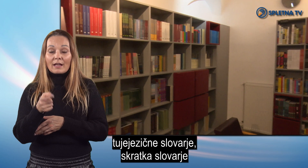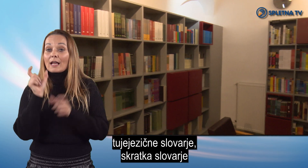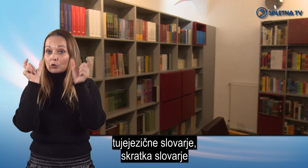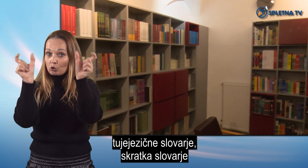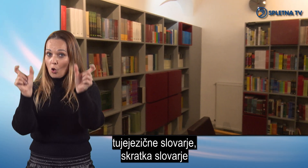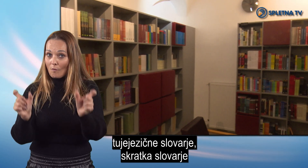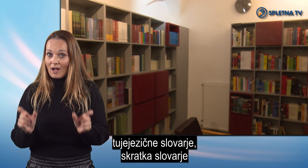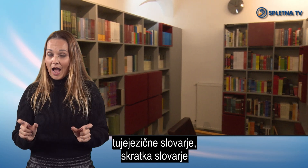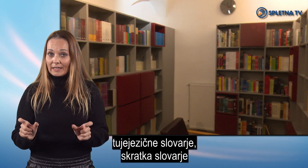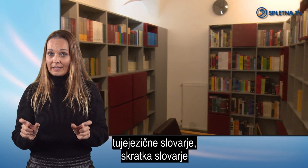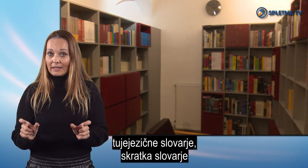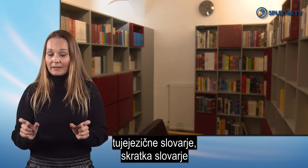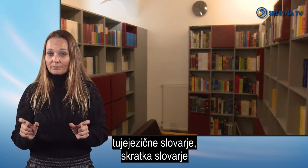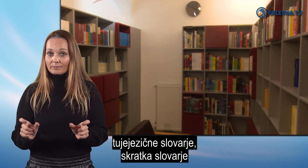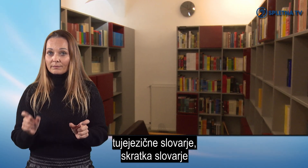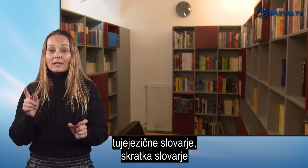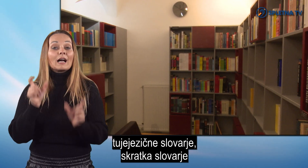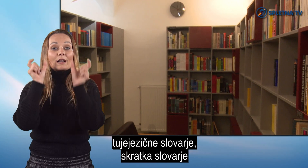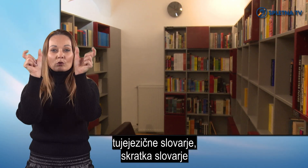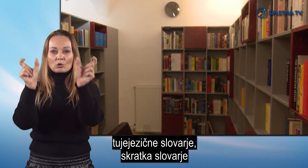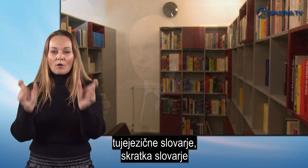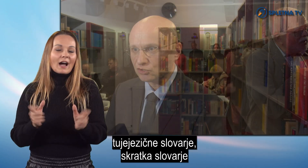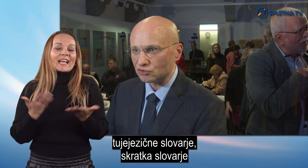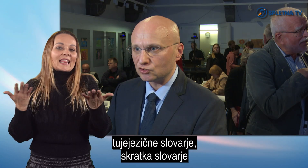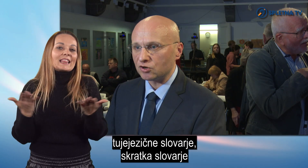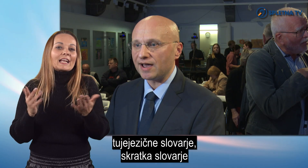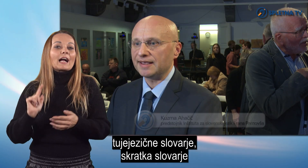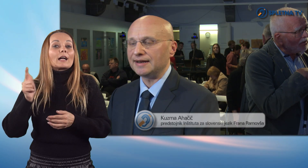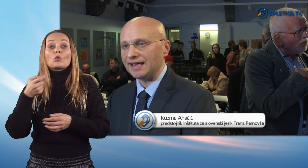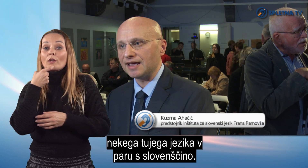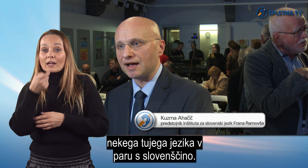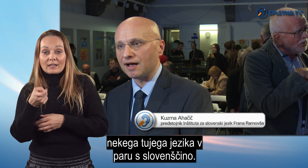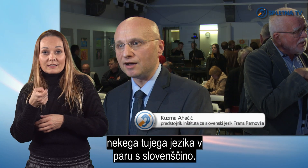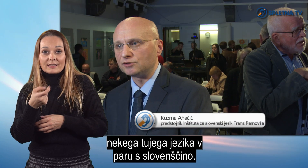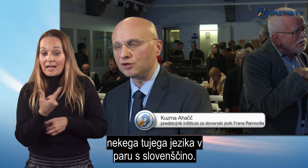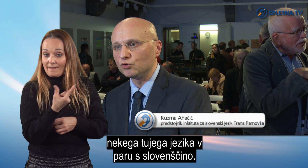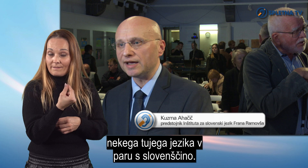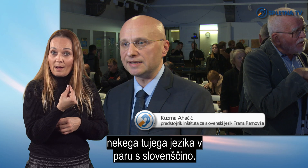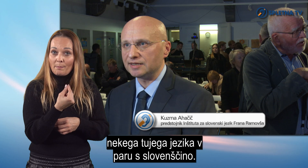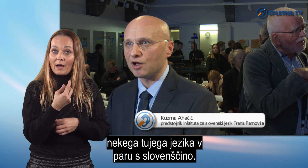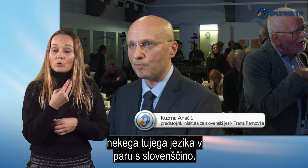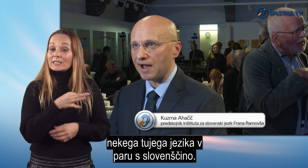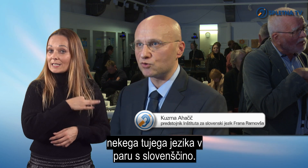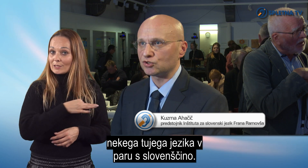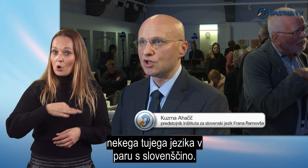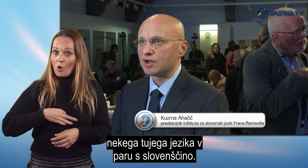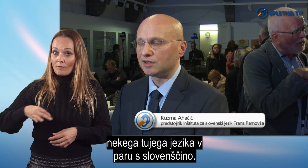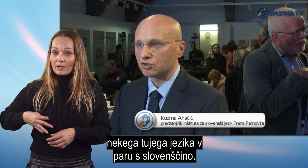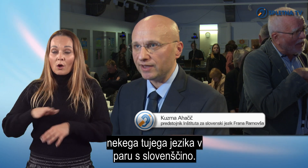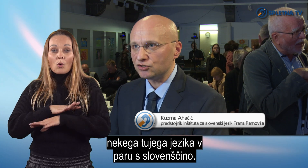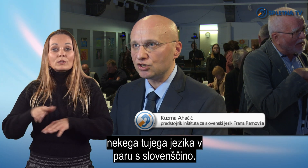tuje jezične slovarje, skratka slovarje nekega tujega jezika v paru